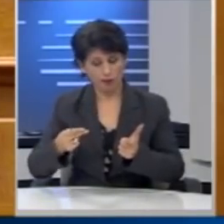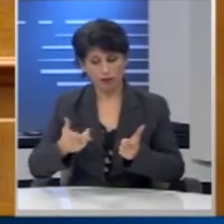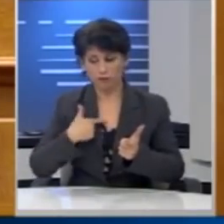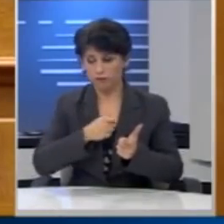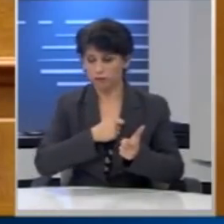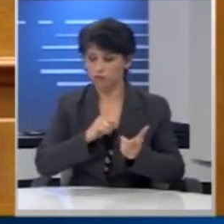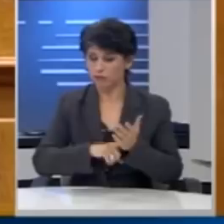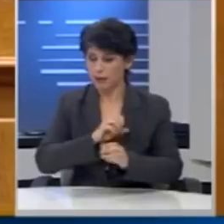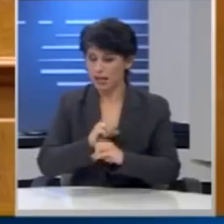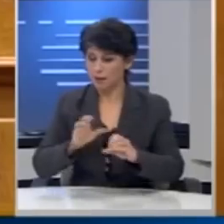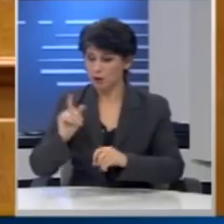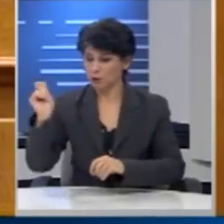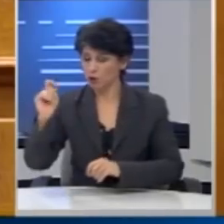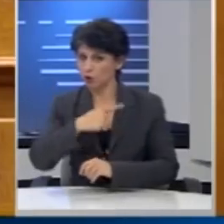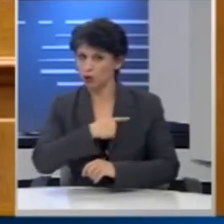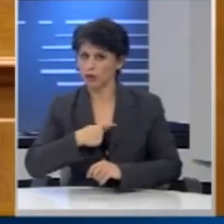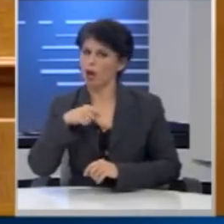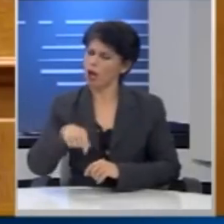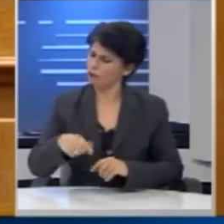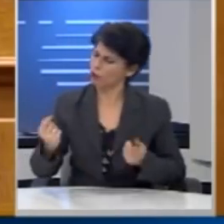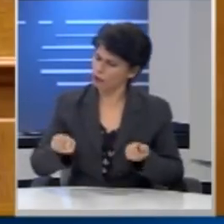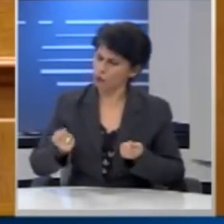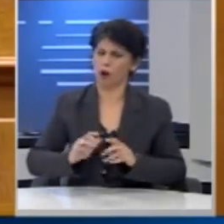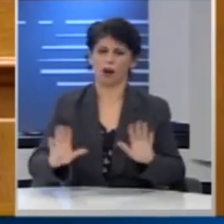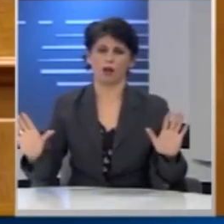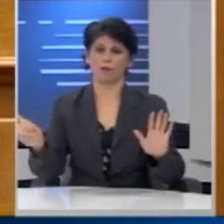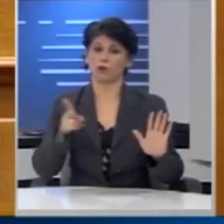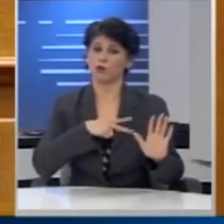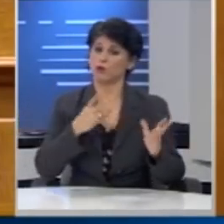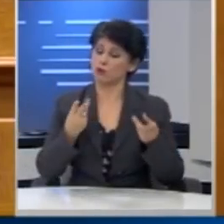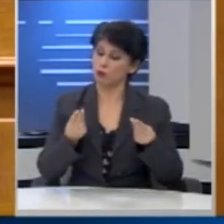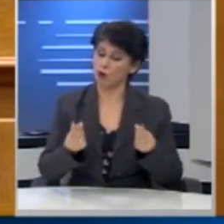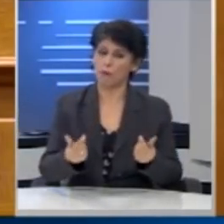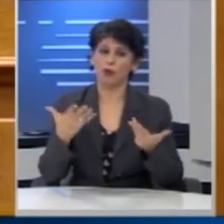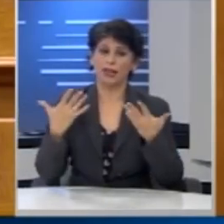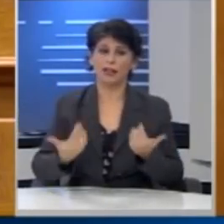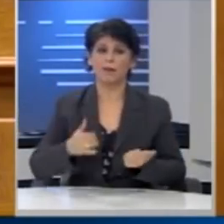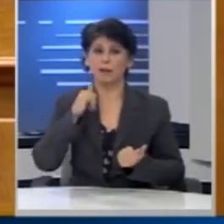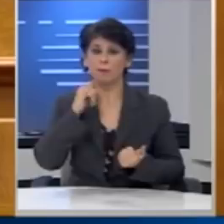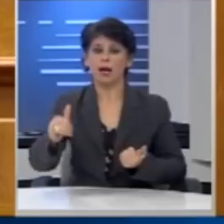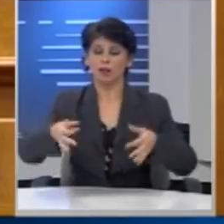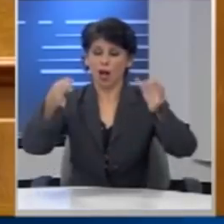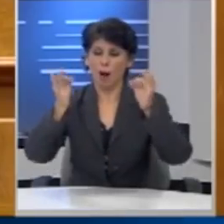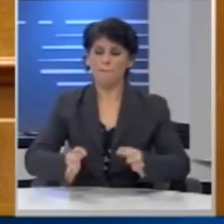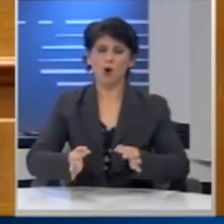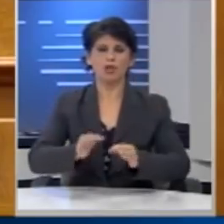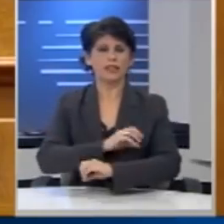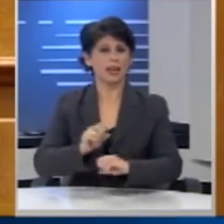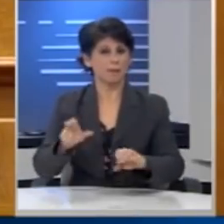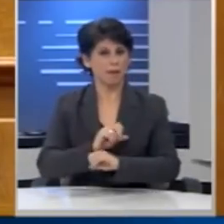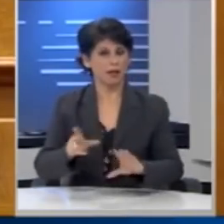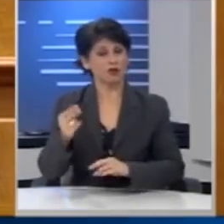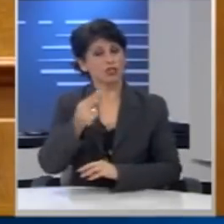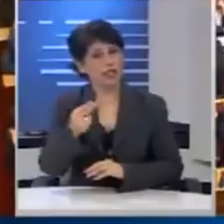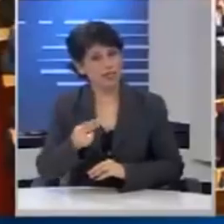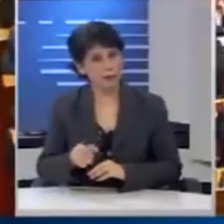να ενημερώσω τους πολιτικούς αρχηγούς, αυτό θα το κάνω με το σωστό τρόπο, ώστε να υπάρχει πάντα η απόλυτη ενημέρωση και